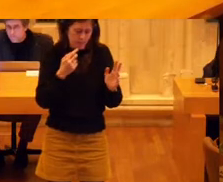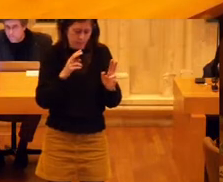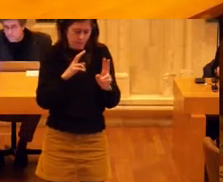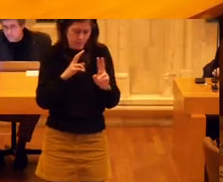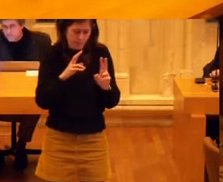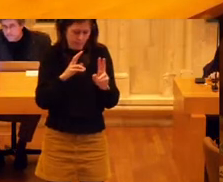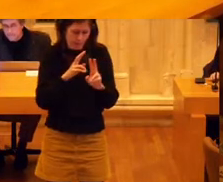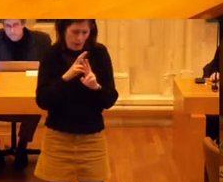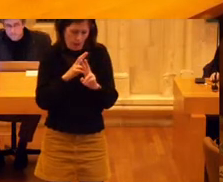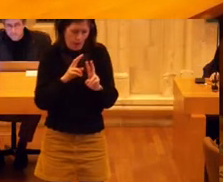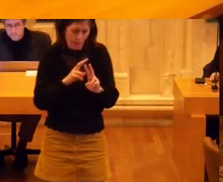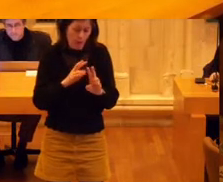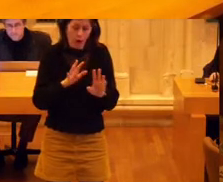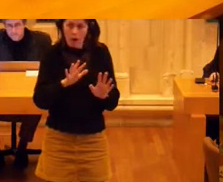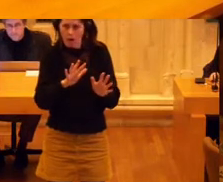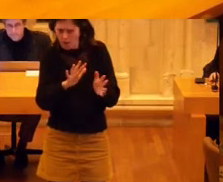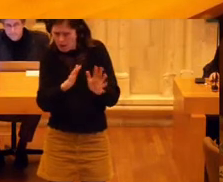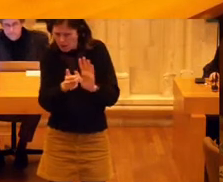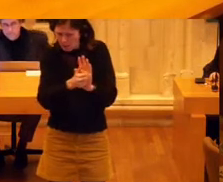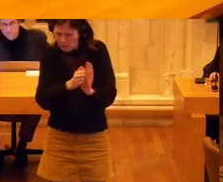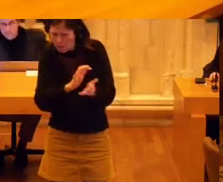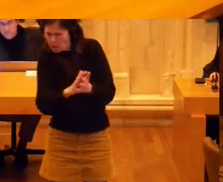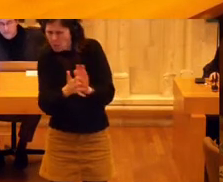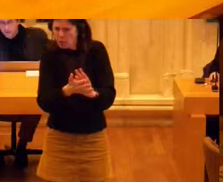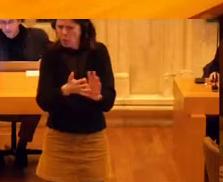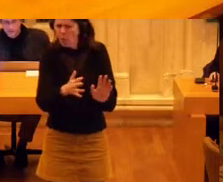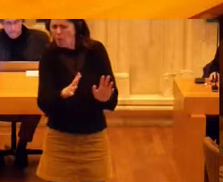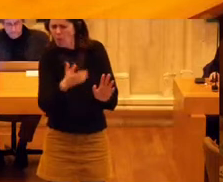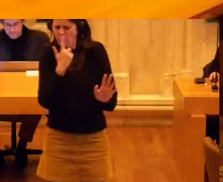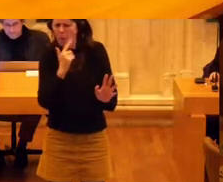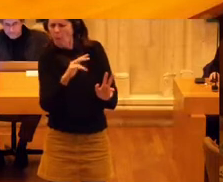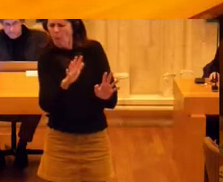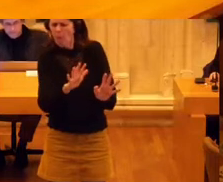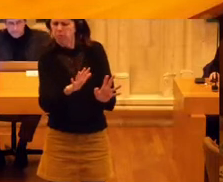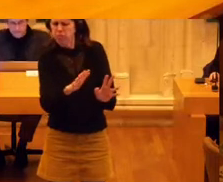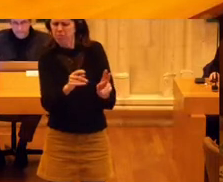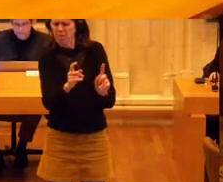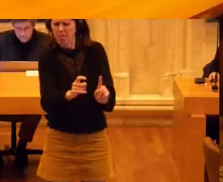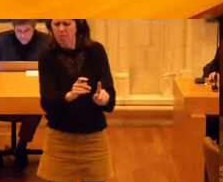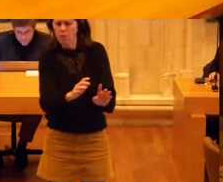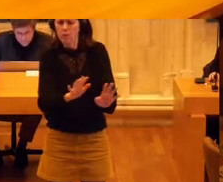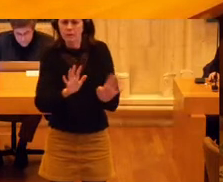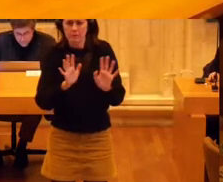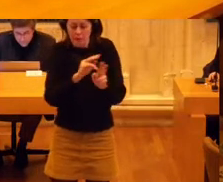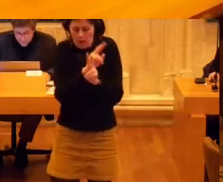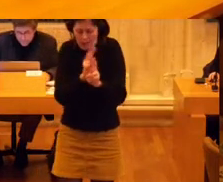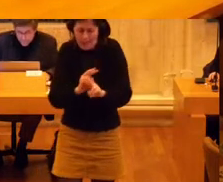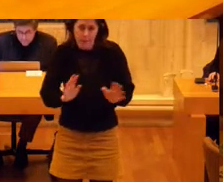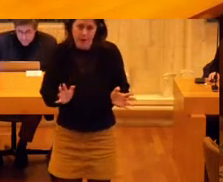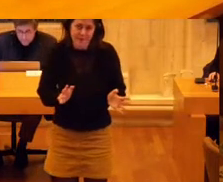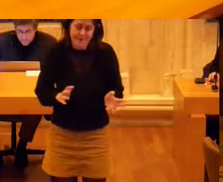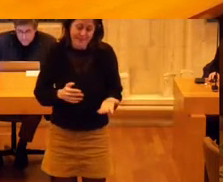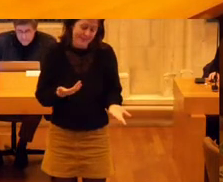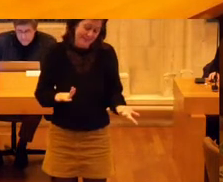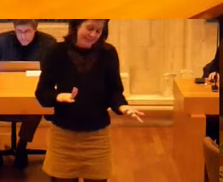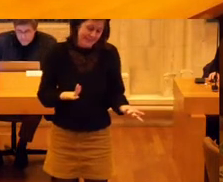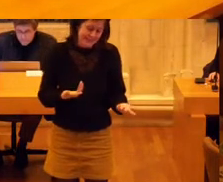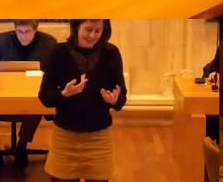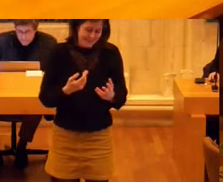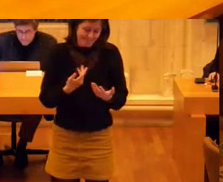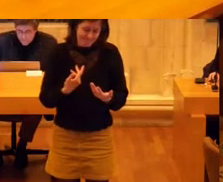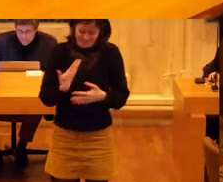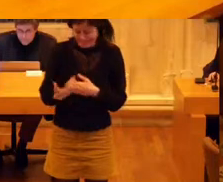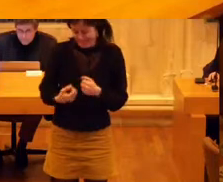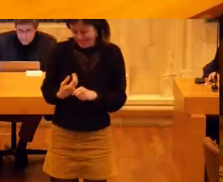une quelconque remise en question du rôle de ces associations. C'est juste, effectivement, en raison d'un certain nombre de contraintes budgétaires de cette